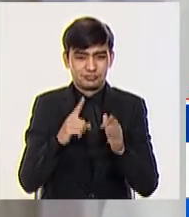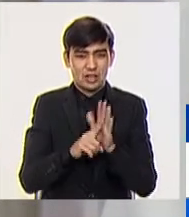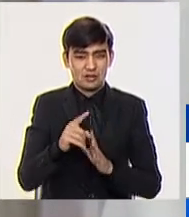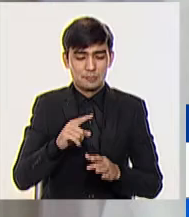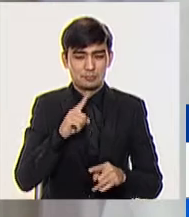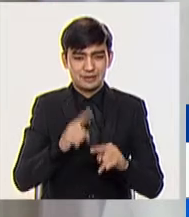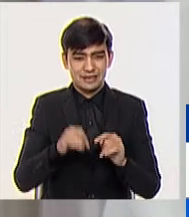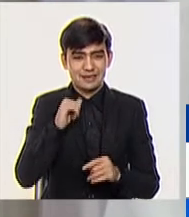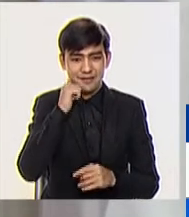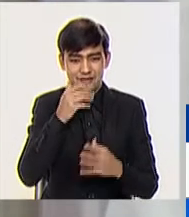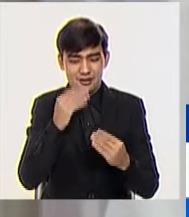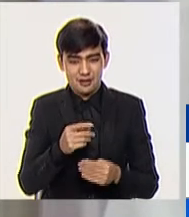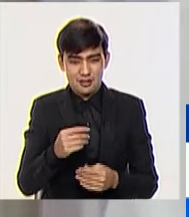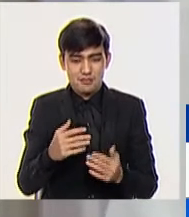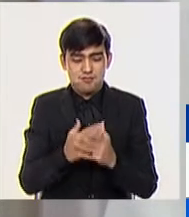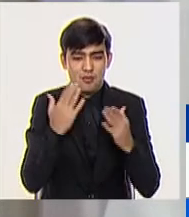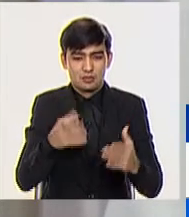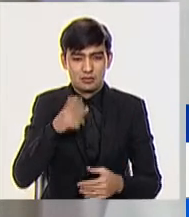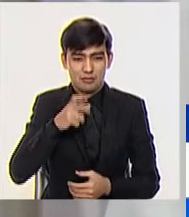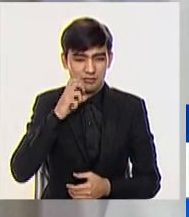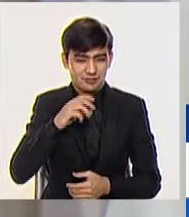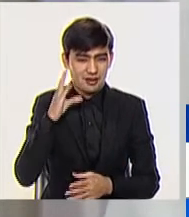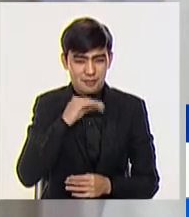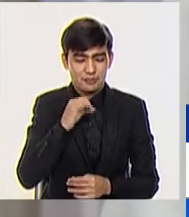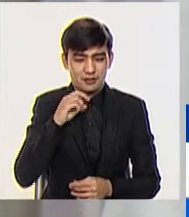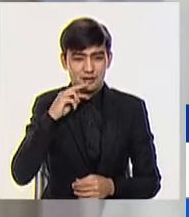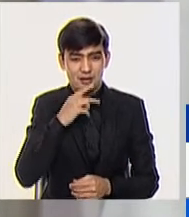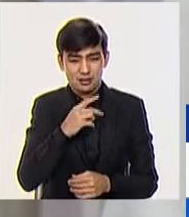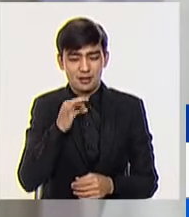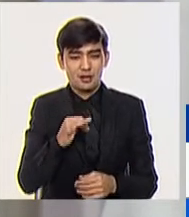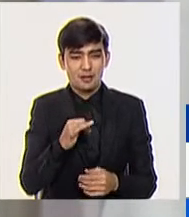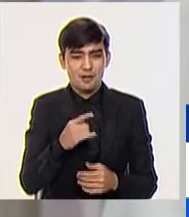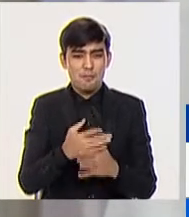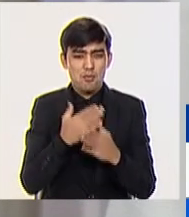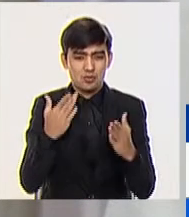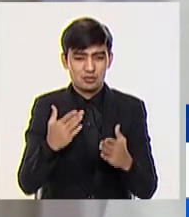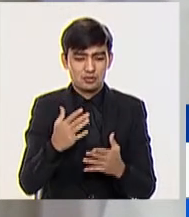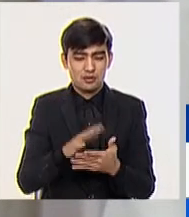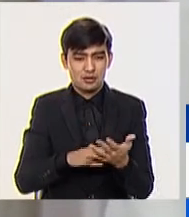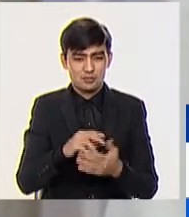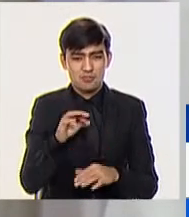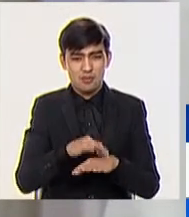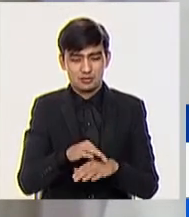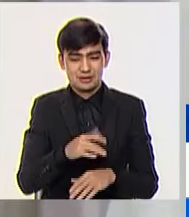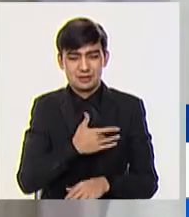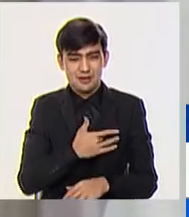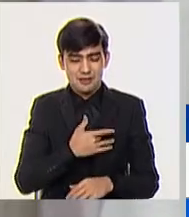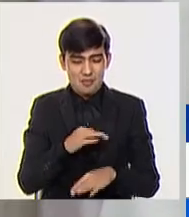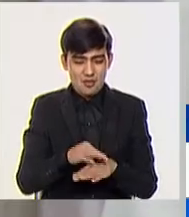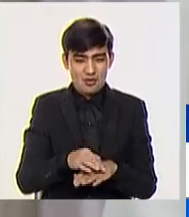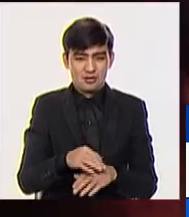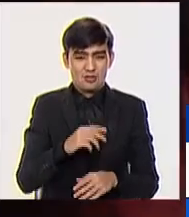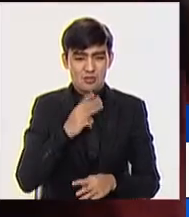міндетті түрде ертеңіне осы ертеңіне қатты уланғандықтан олар көбінесе осы бас ауырады, жүрегі айнейді,